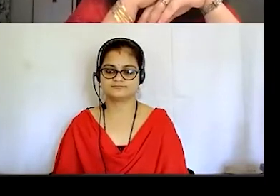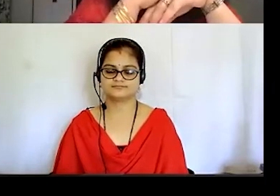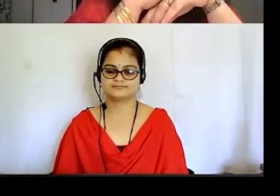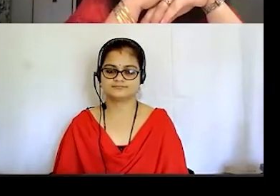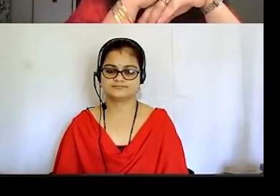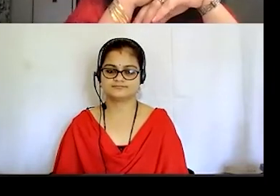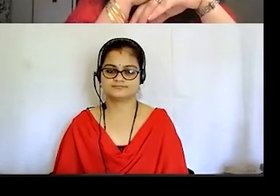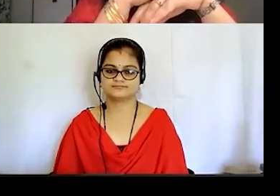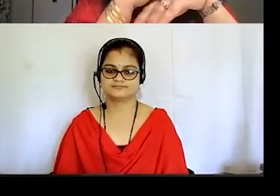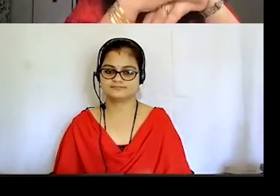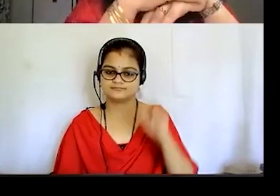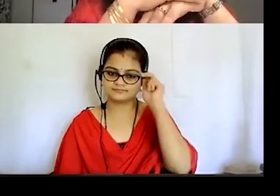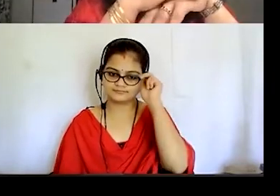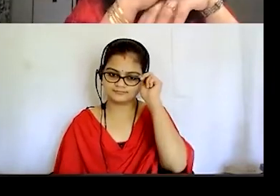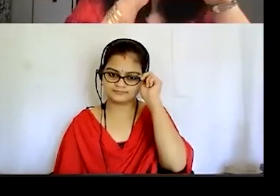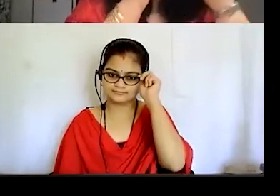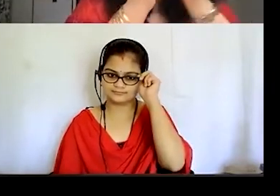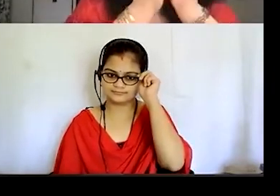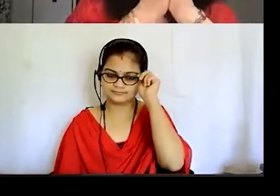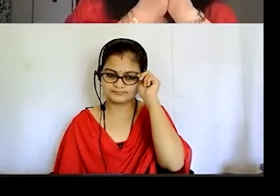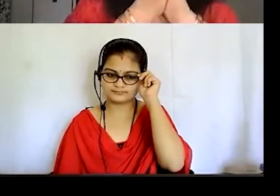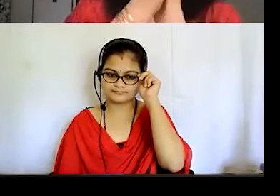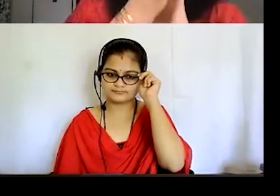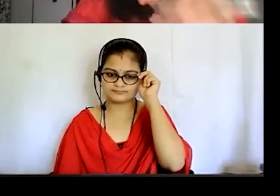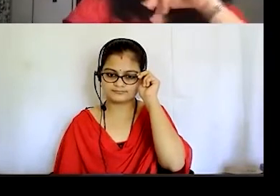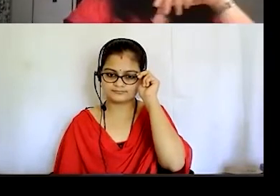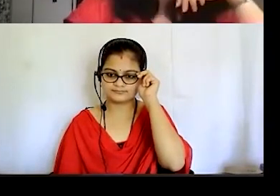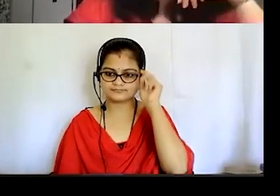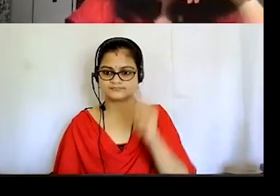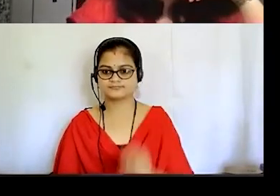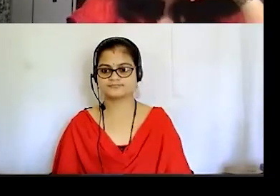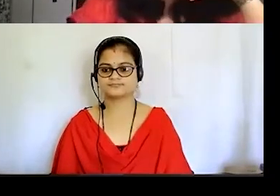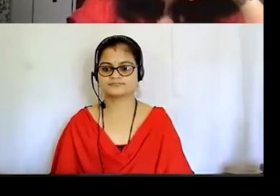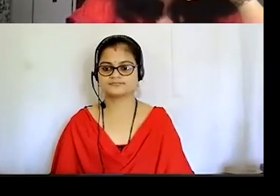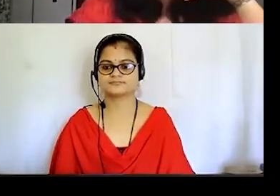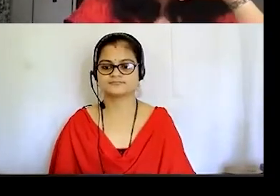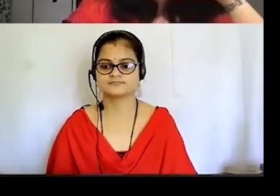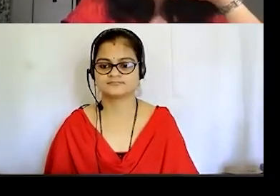मैं जो पी के पास गई